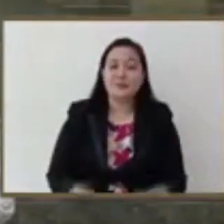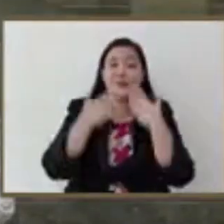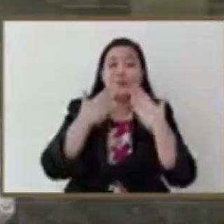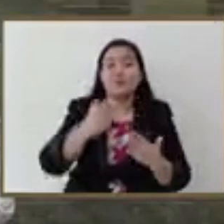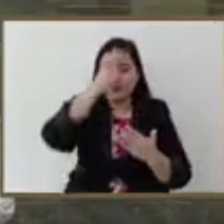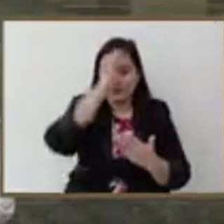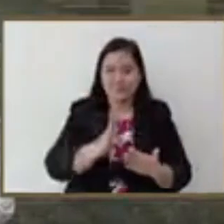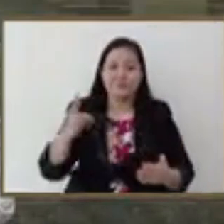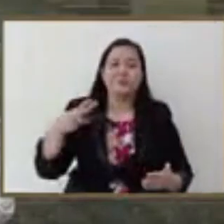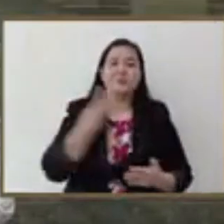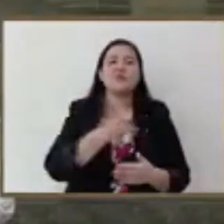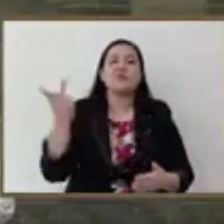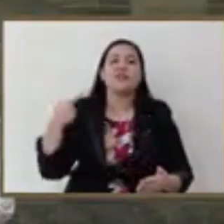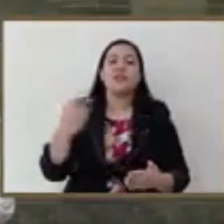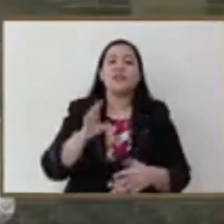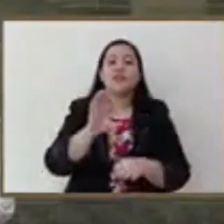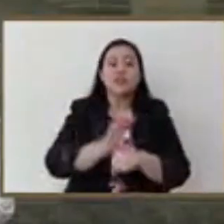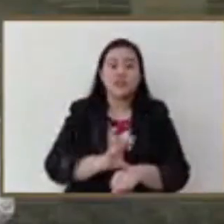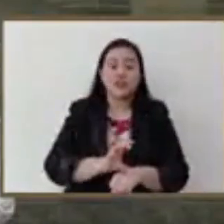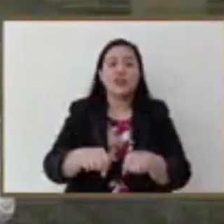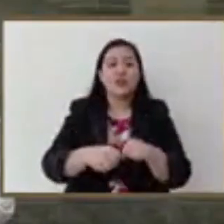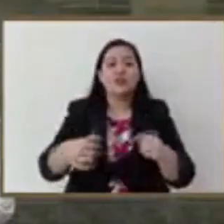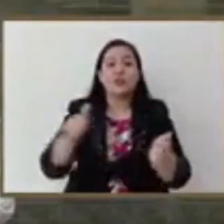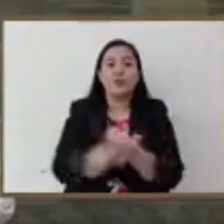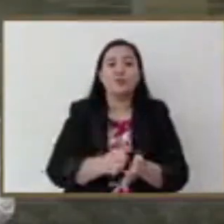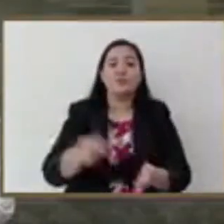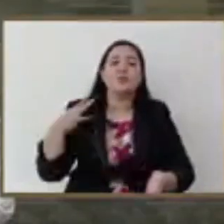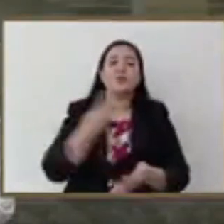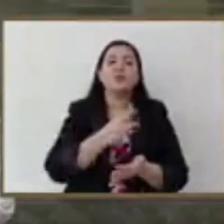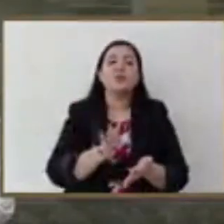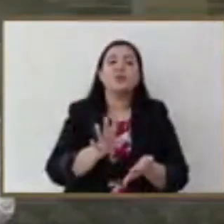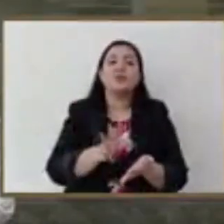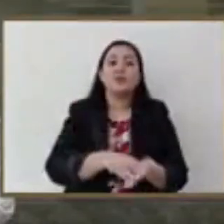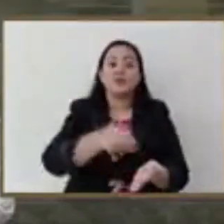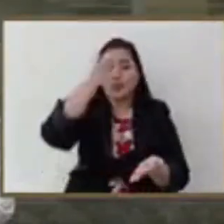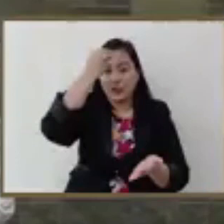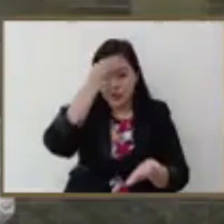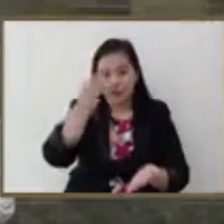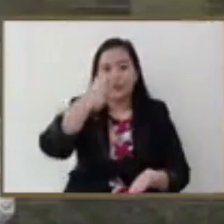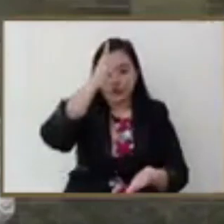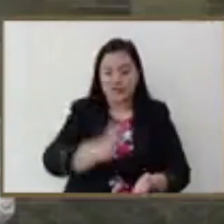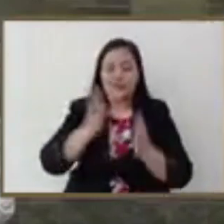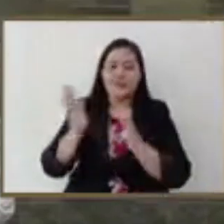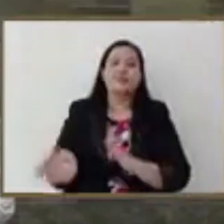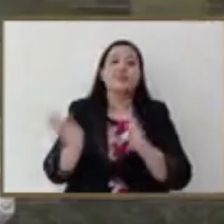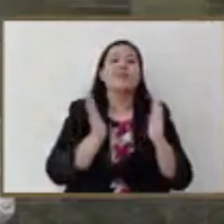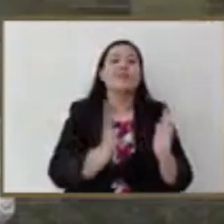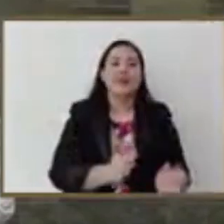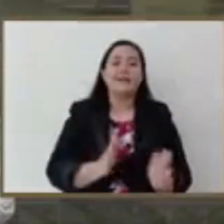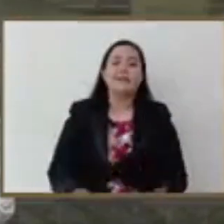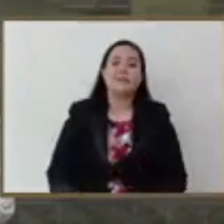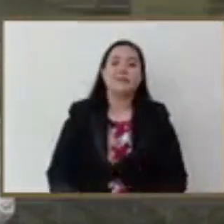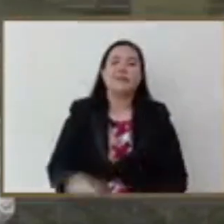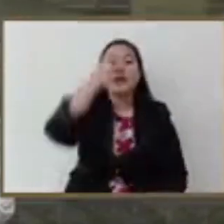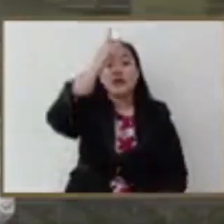malalaman po natin ang plano. Do you understand? Kinukonsider nyo ba na ang plano ng Diyos sa buhay mo ay maging matino ka? Come on, talk to me